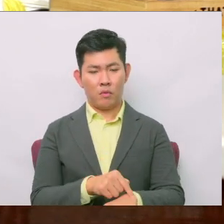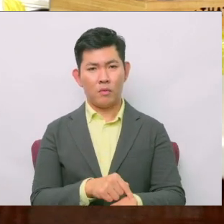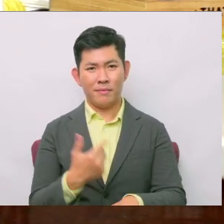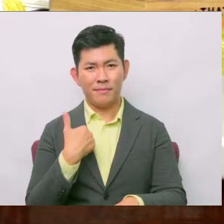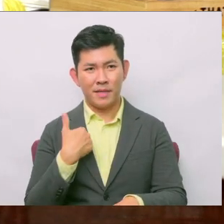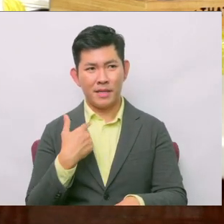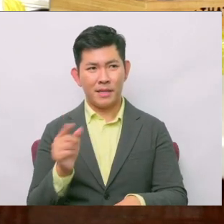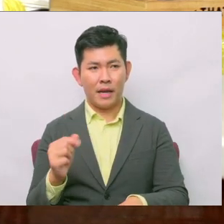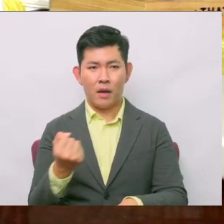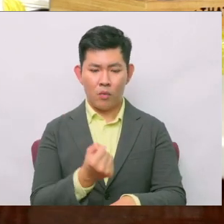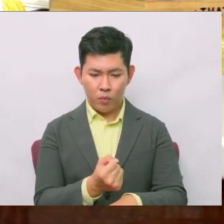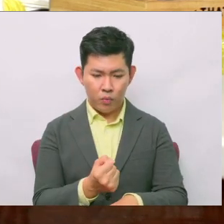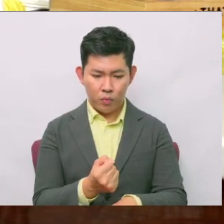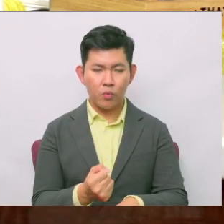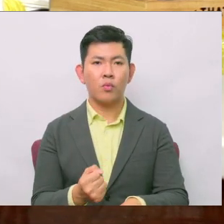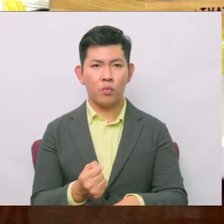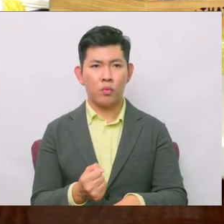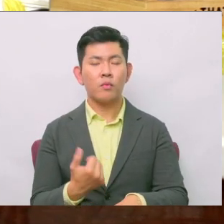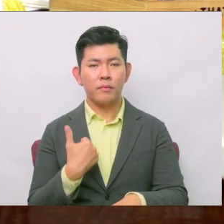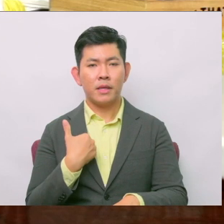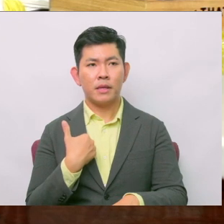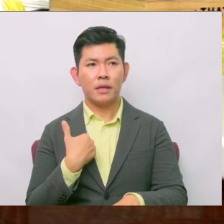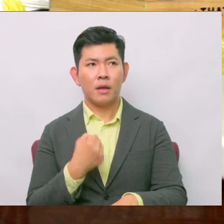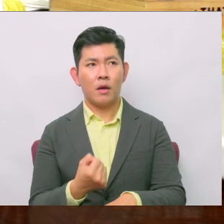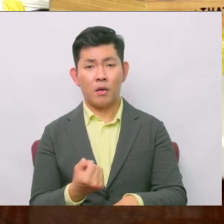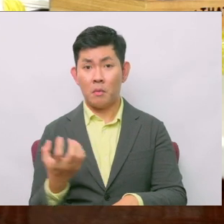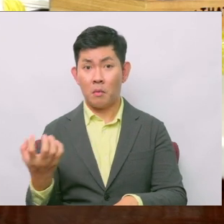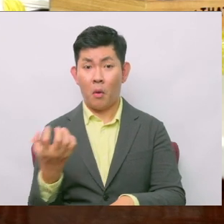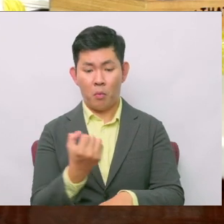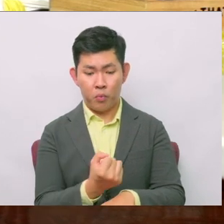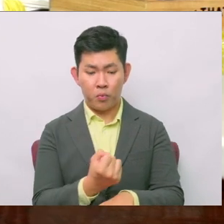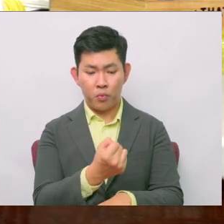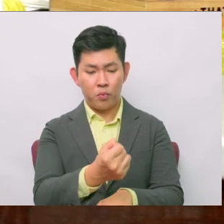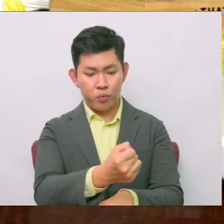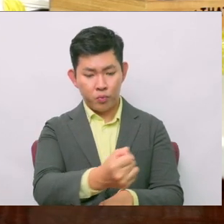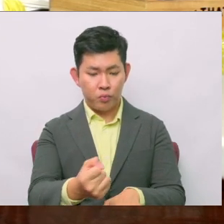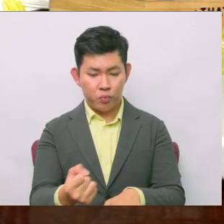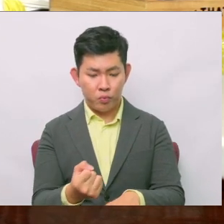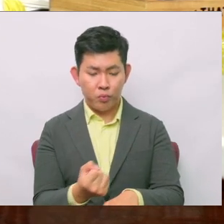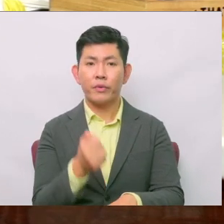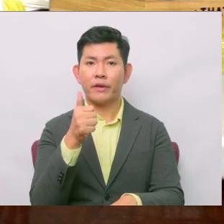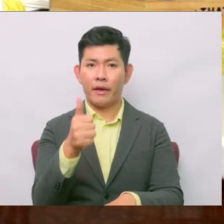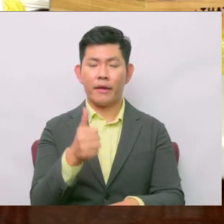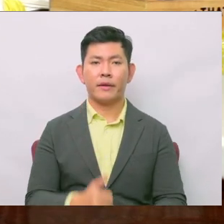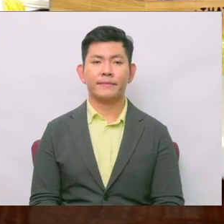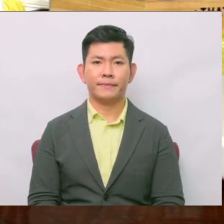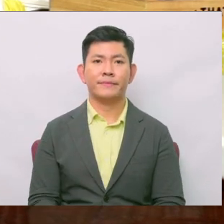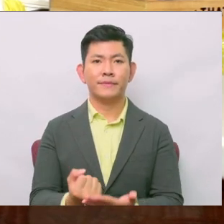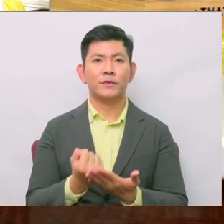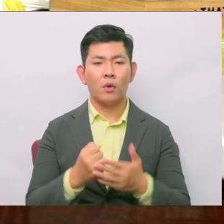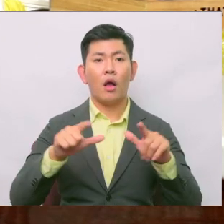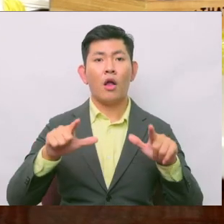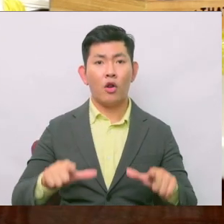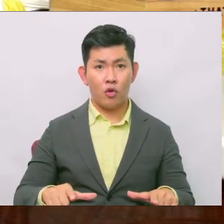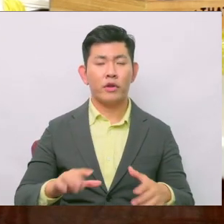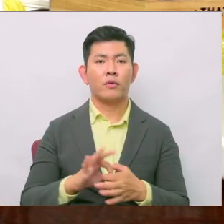อาการบวมบริเวณข้อเท้าน ะคะ ก็สามารถที่จะช่วยประคบนะคะบริเวณเท้านะคะช่วยลดในเรื่องของการบว